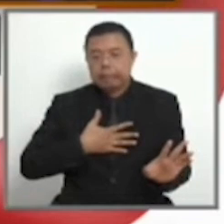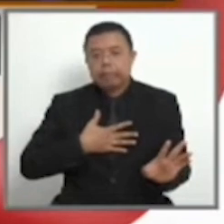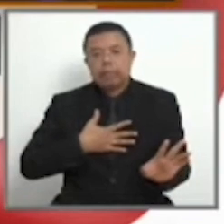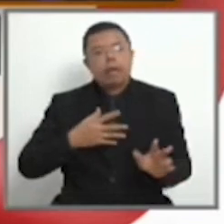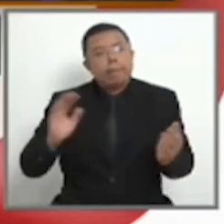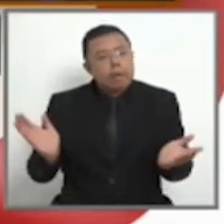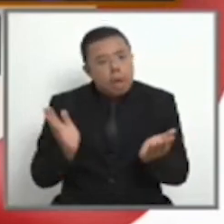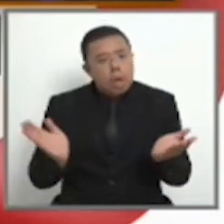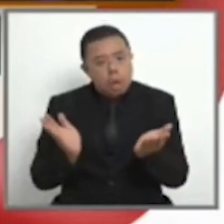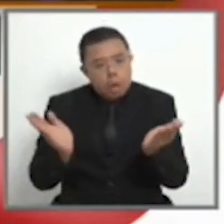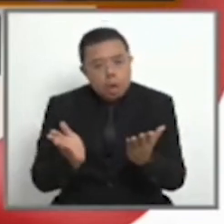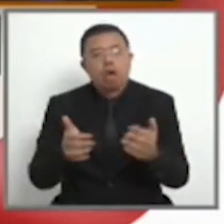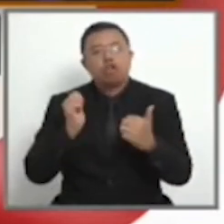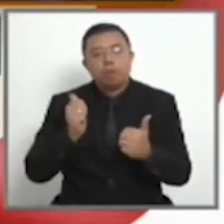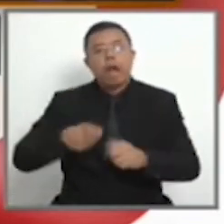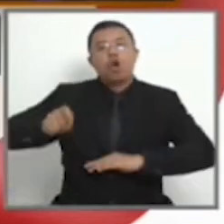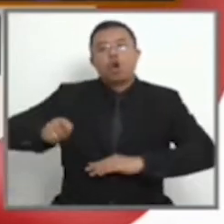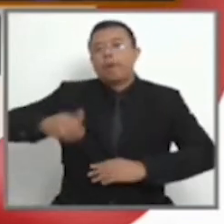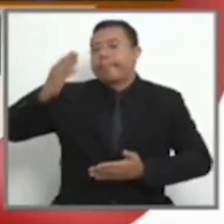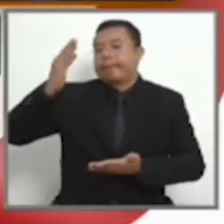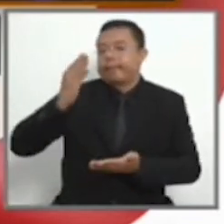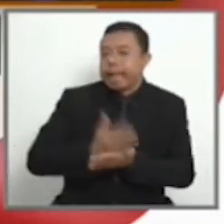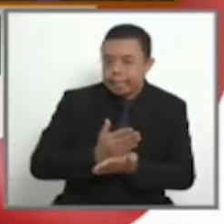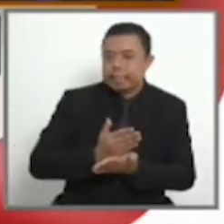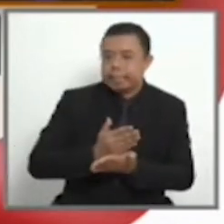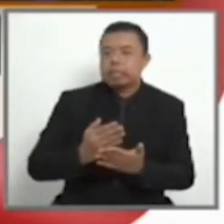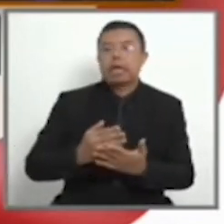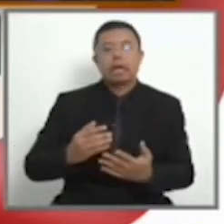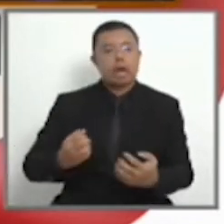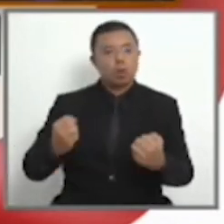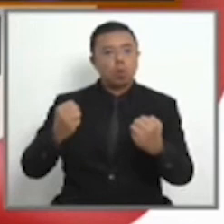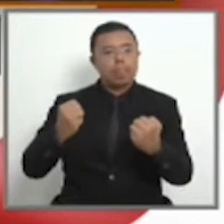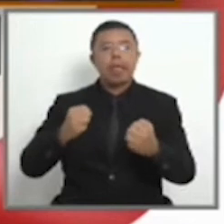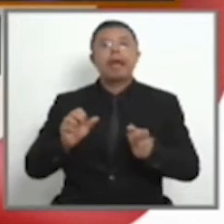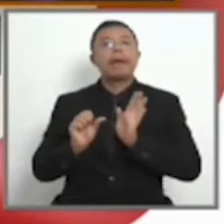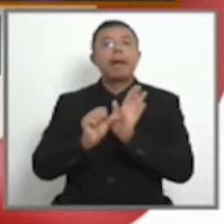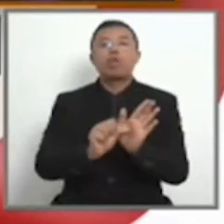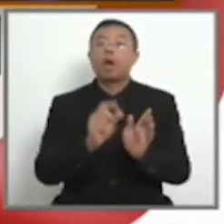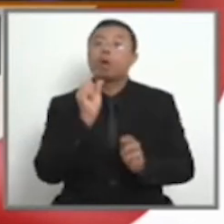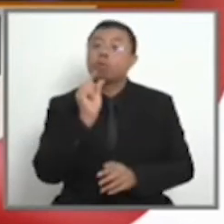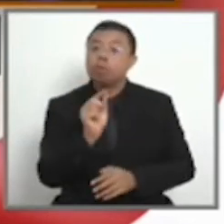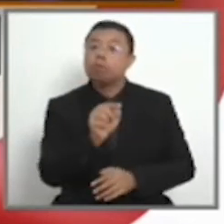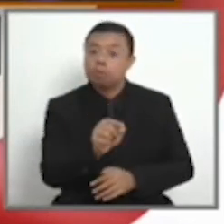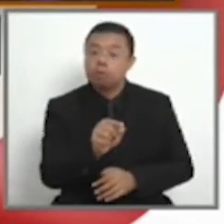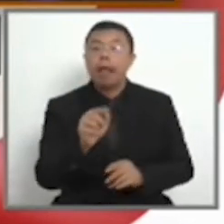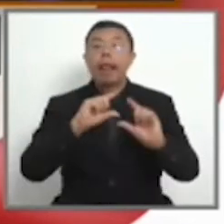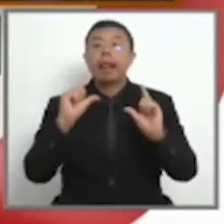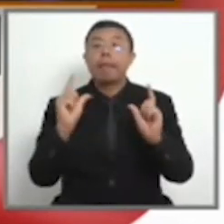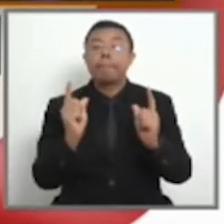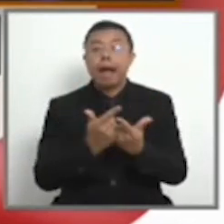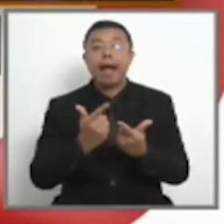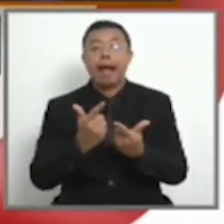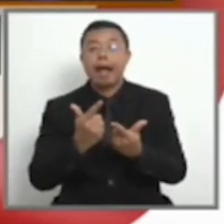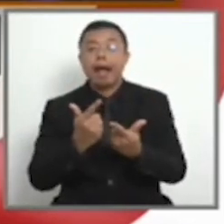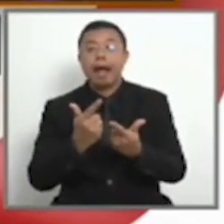sangat-sangat mendorong penegakan hukum yang sekuat-kuatnya, dan bantuan kepada lembaga-lembaga